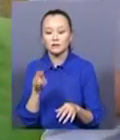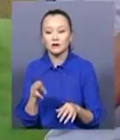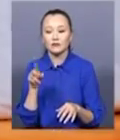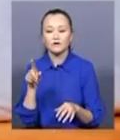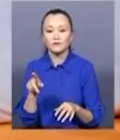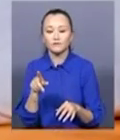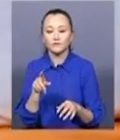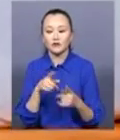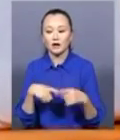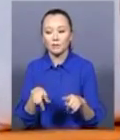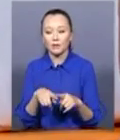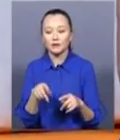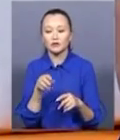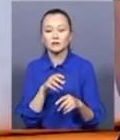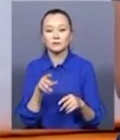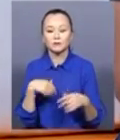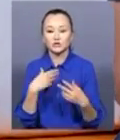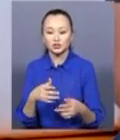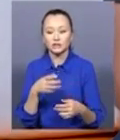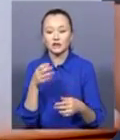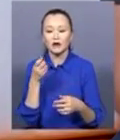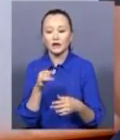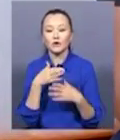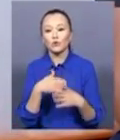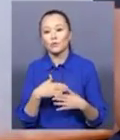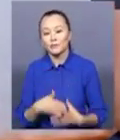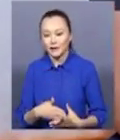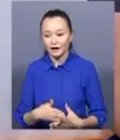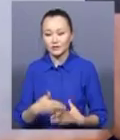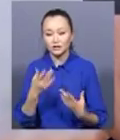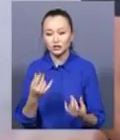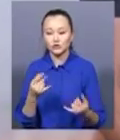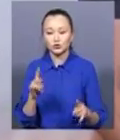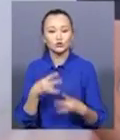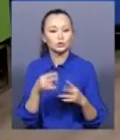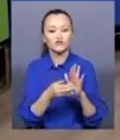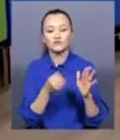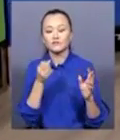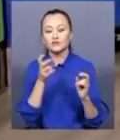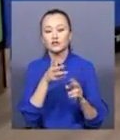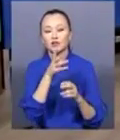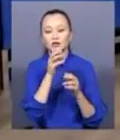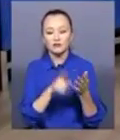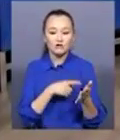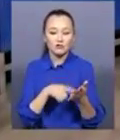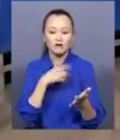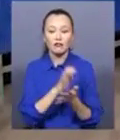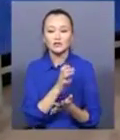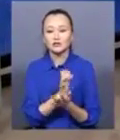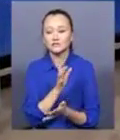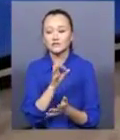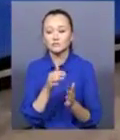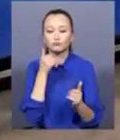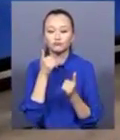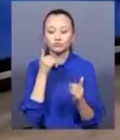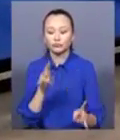компании, разработчиков приложения iQMEC. Потому что сейчас не нужно вызывать, как раньше, там, листать газеты, всех обзванивать. Я